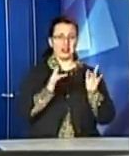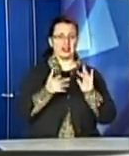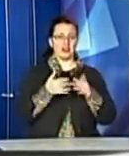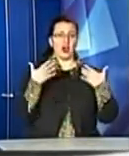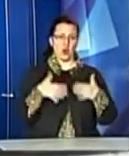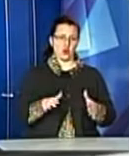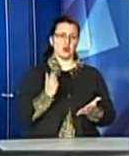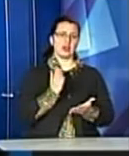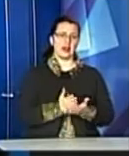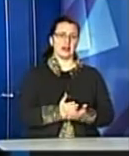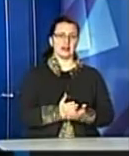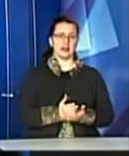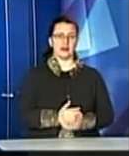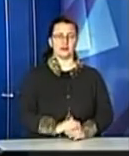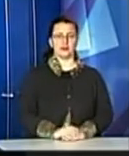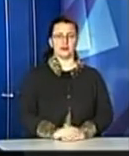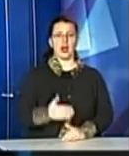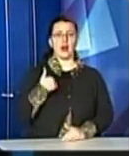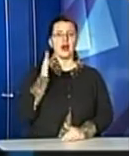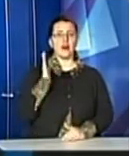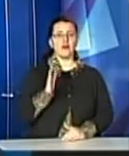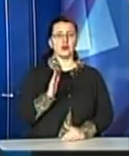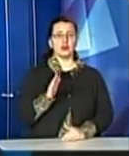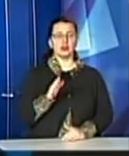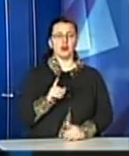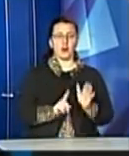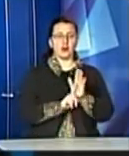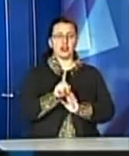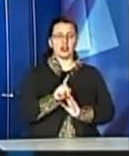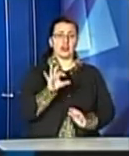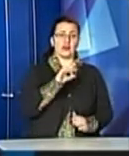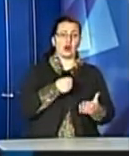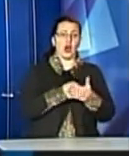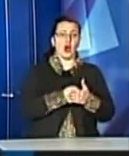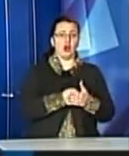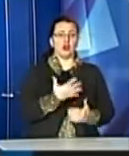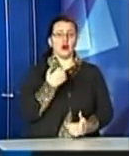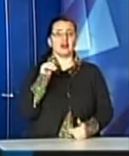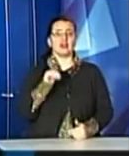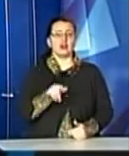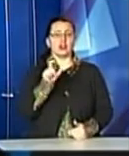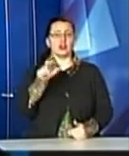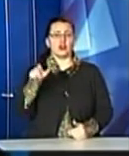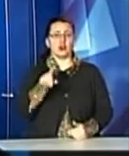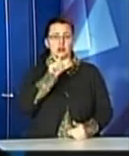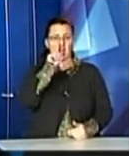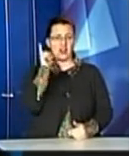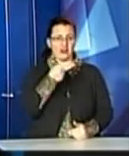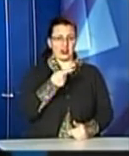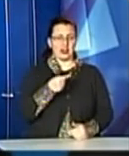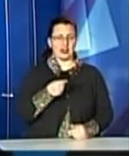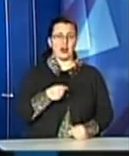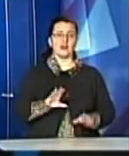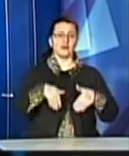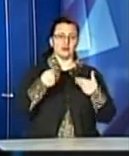авіакомпанії уже розпочався. Ми будемо рухатись від нуля до 500 000 пасажирів на рік. І це означає, що ми забезпечимо 380 нових